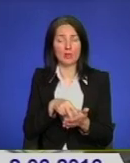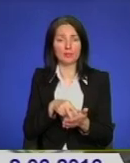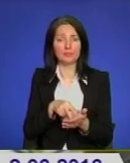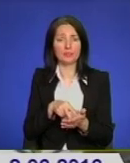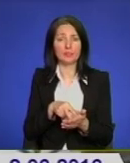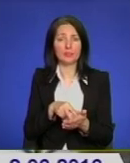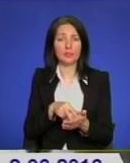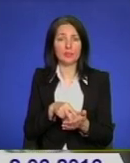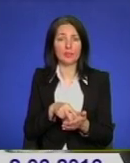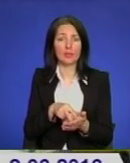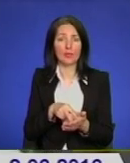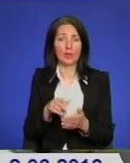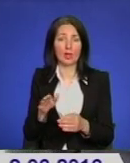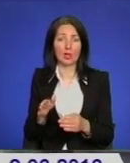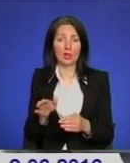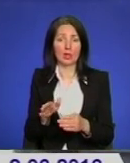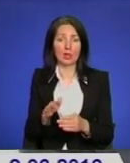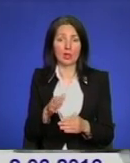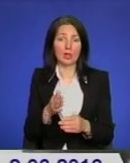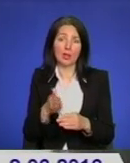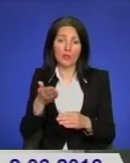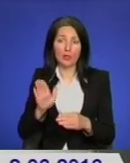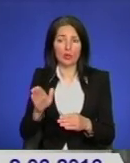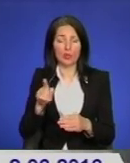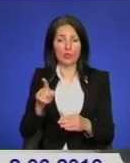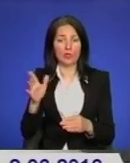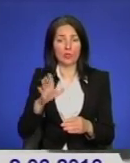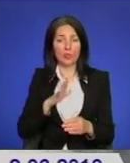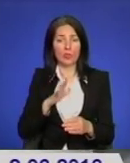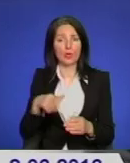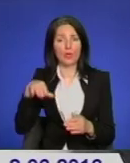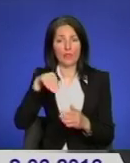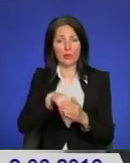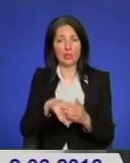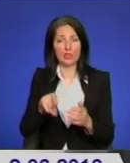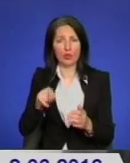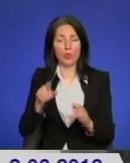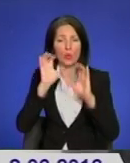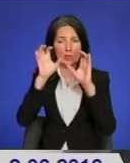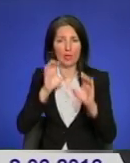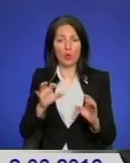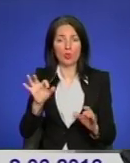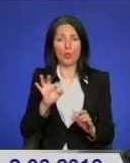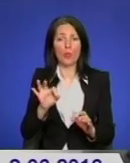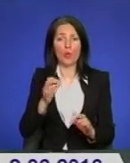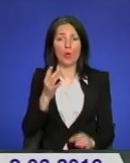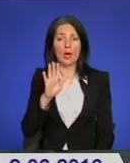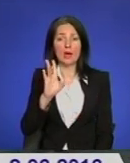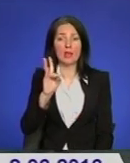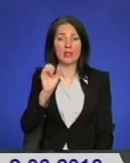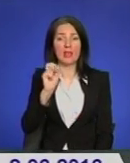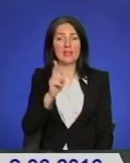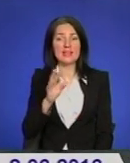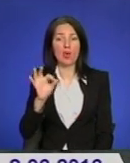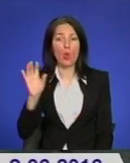скажімо так, відродження того, що було закладено ще в тому законі про Національну гвардію України. Нам